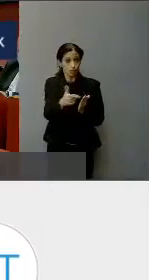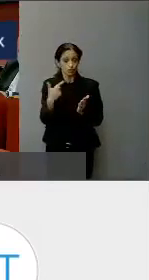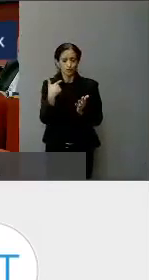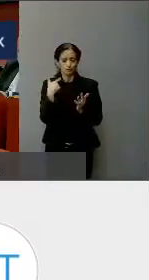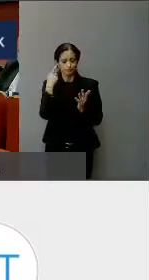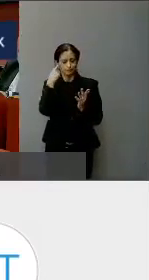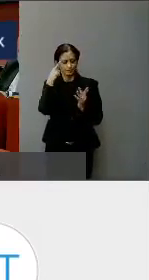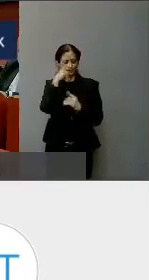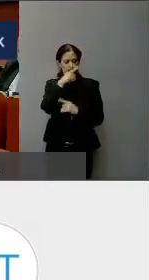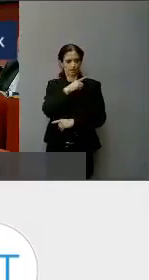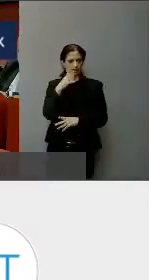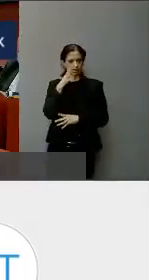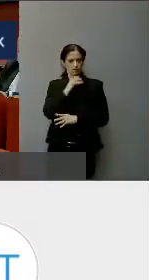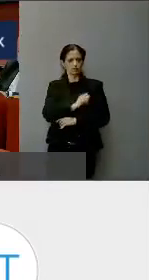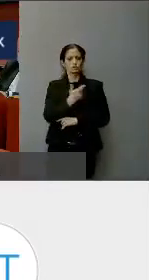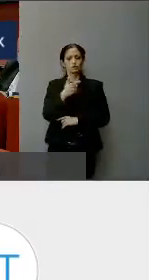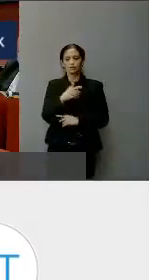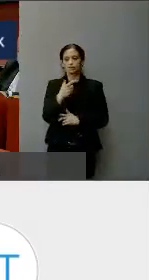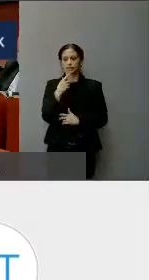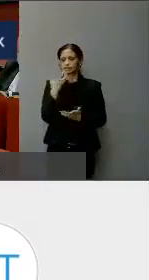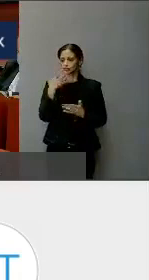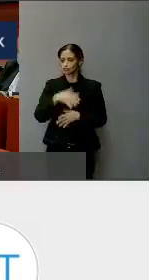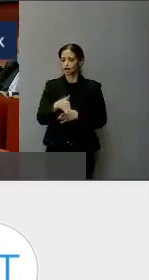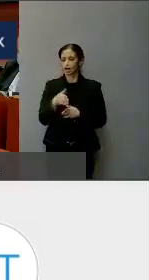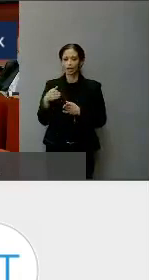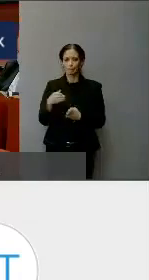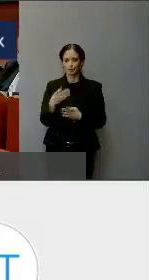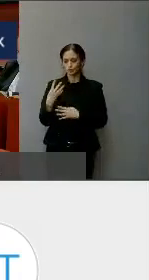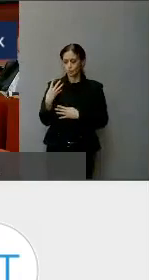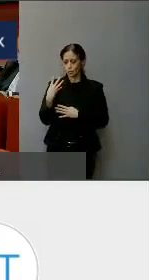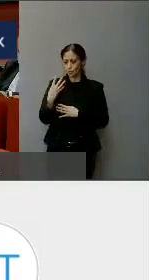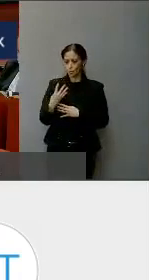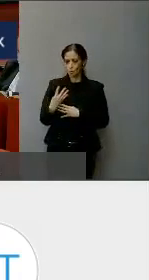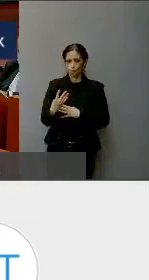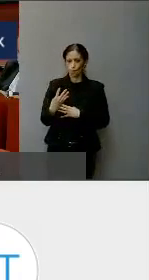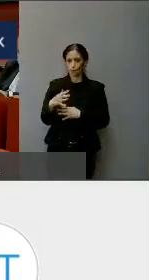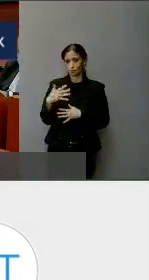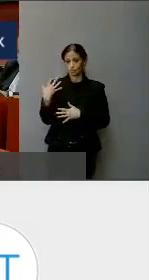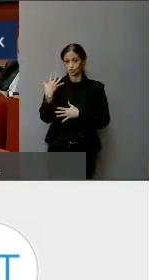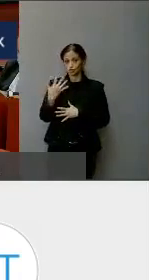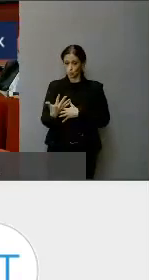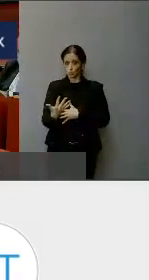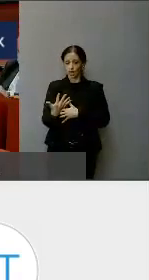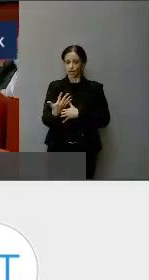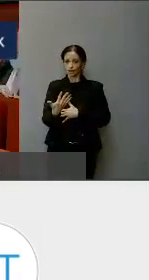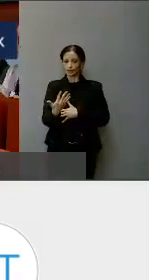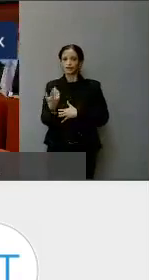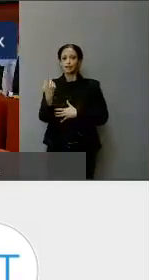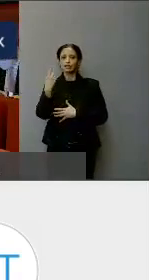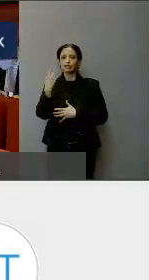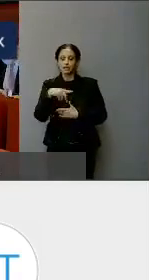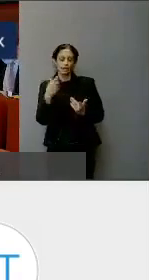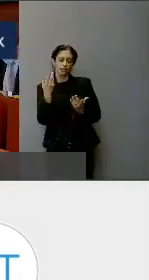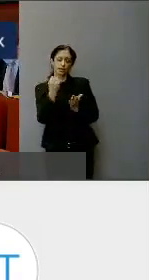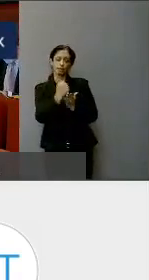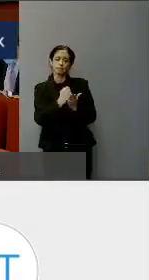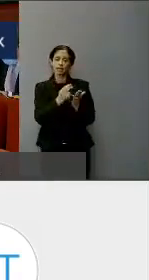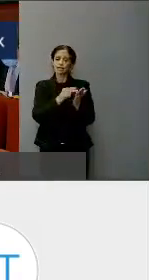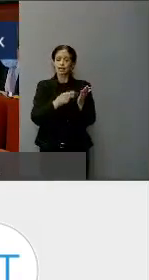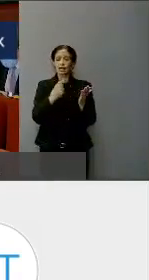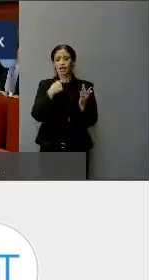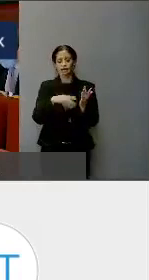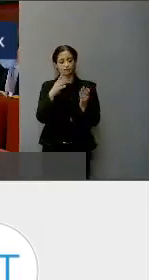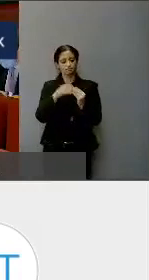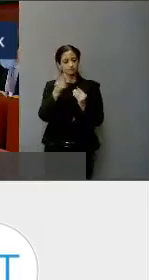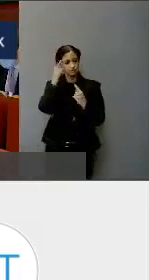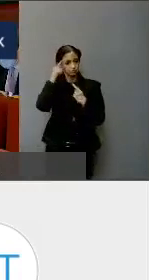mi è capitato questo percorso di questi quattro anni e mezzo quasi 5 sì sì ma perché questa pratica serena rogato tizio caio